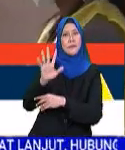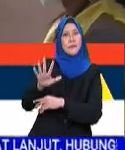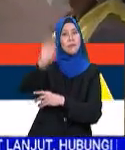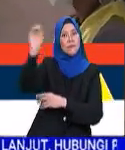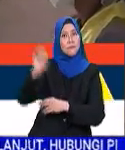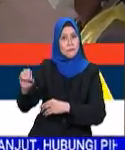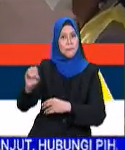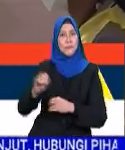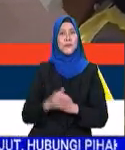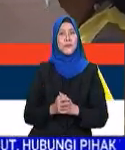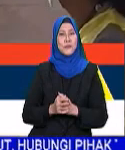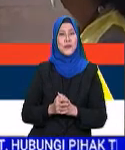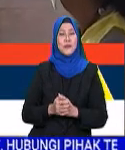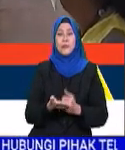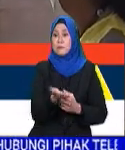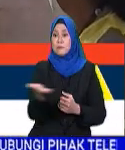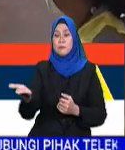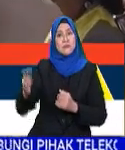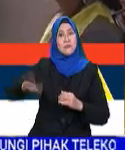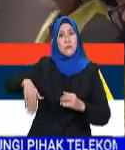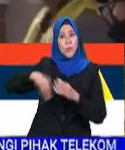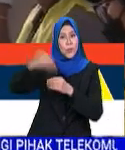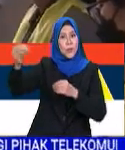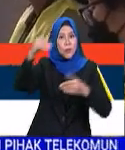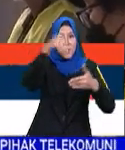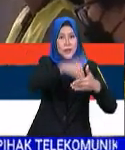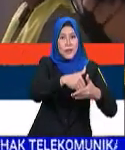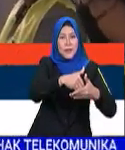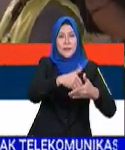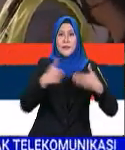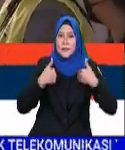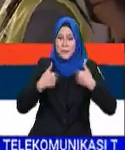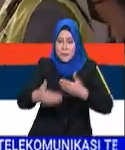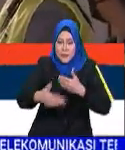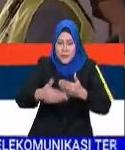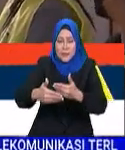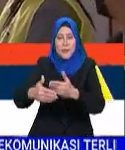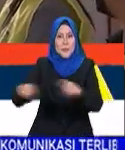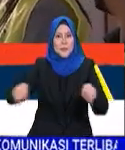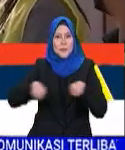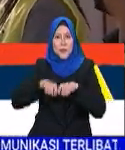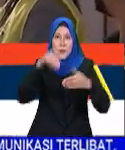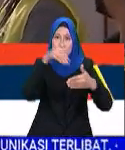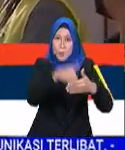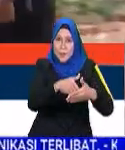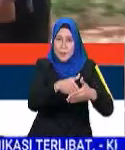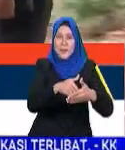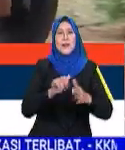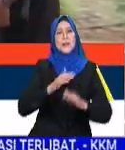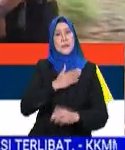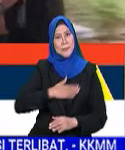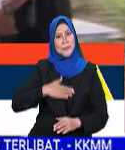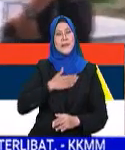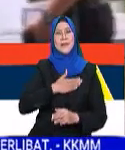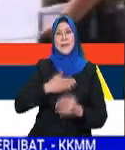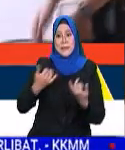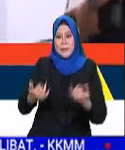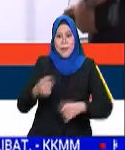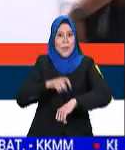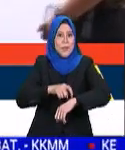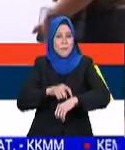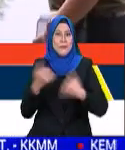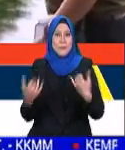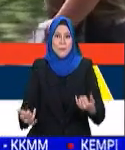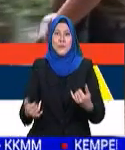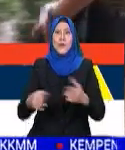65%. Jadi, bagi anda yang masih belum keluar mengundi dan berada dekat dengan lokasi pusat mengundi di anda, inilah saat-saat akhir untuk anda